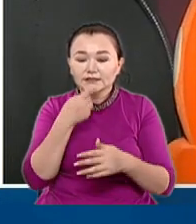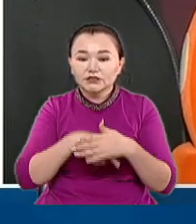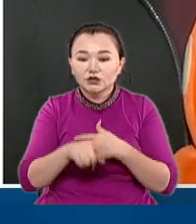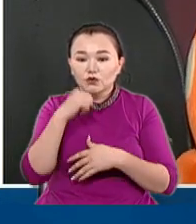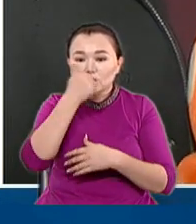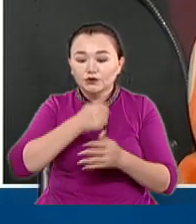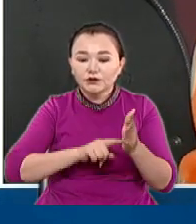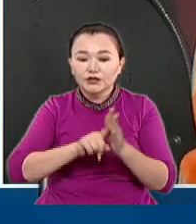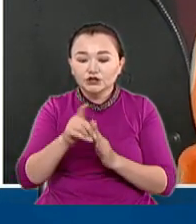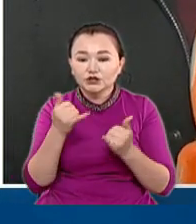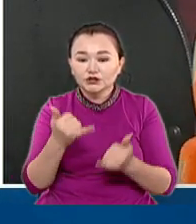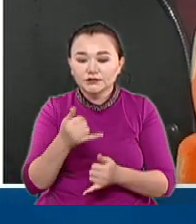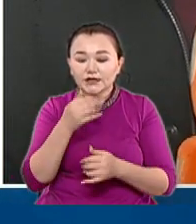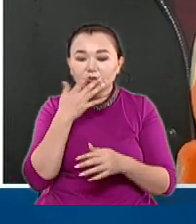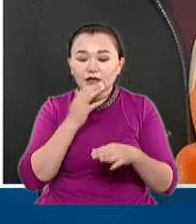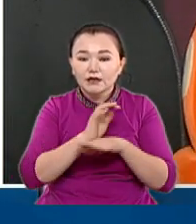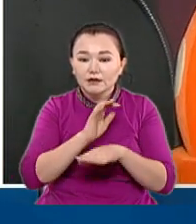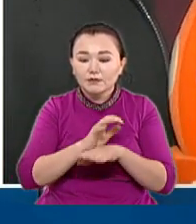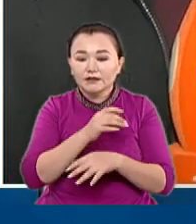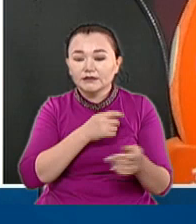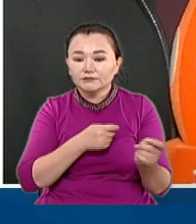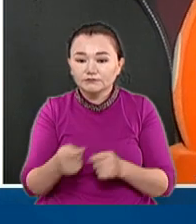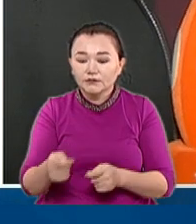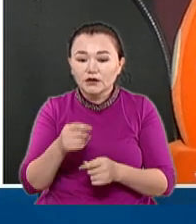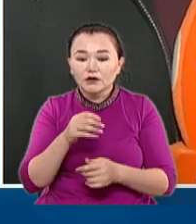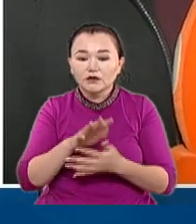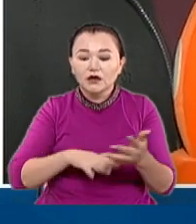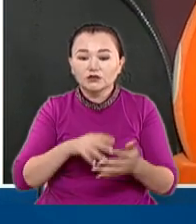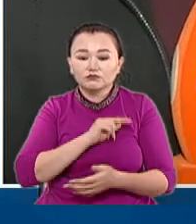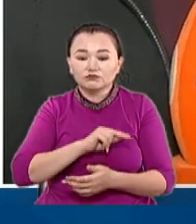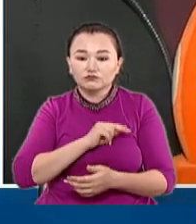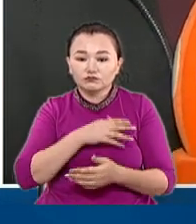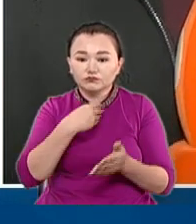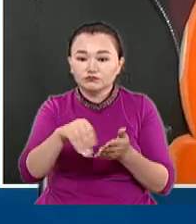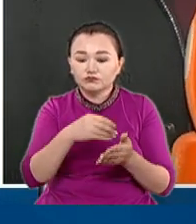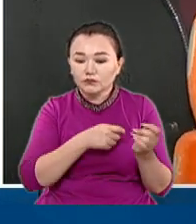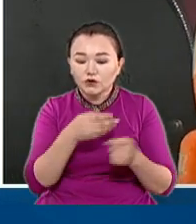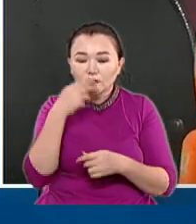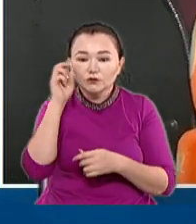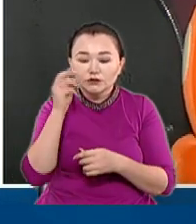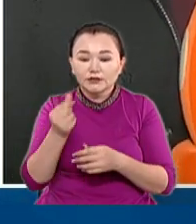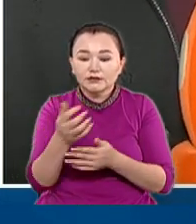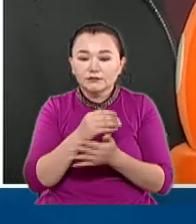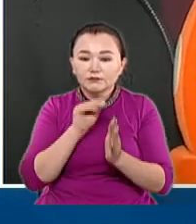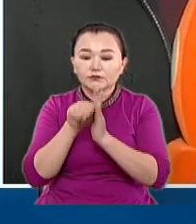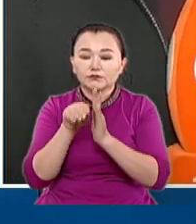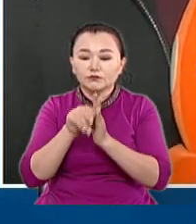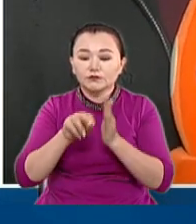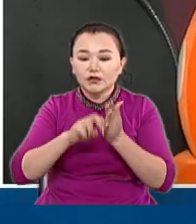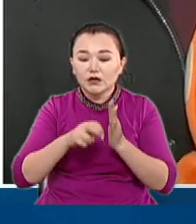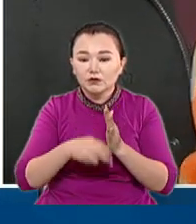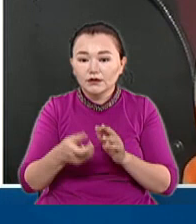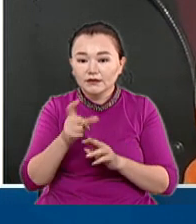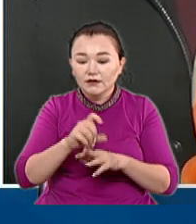жыл басы болғандықтан әзірге импорт-экспорттық операциялар қарқын алмаған. Бір жағынан бюджет салықтан түскен қаржы мен толығып отыр екен. Демек,